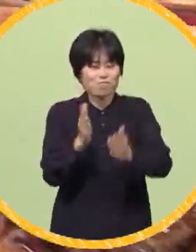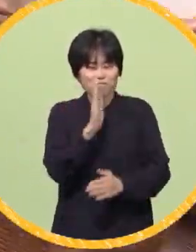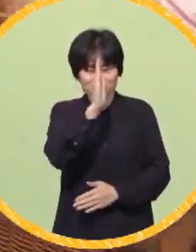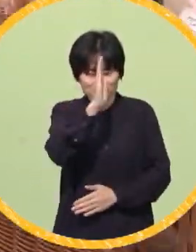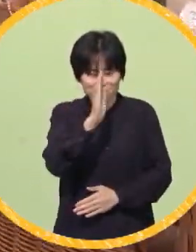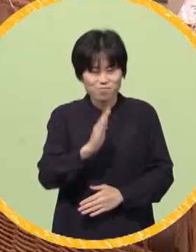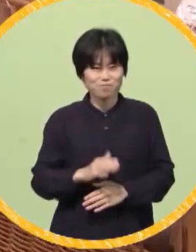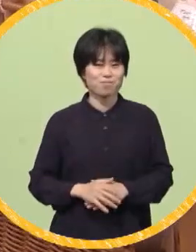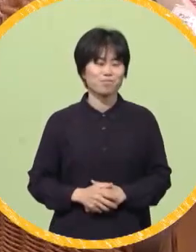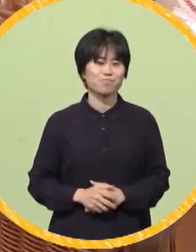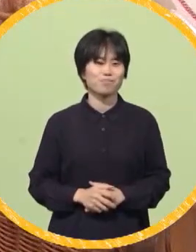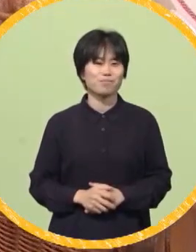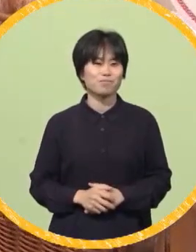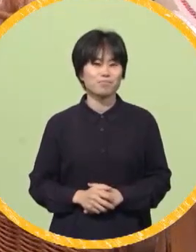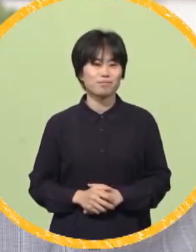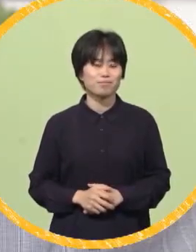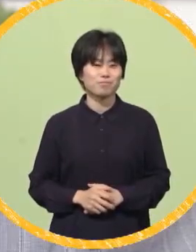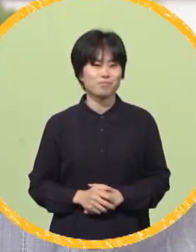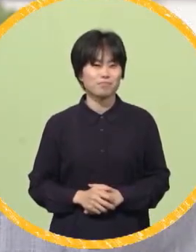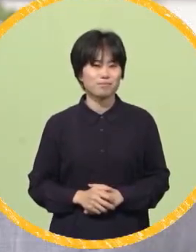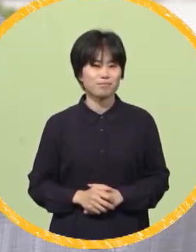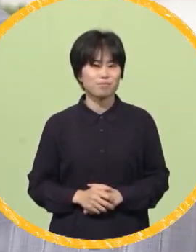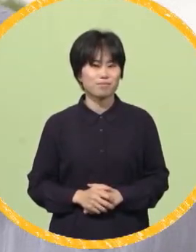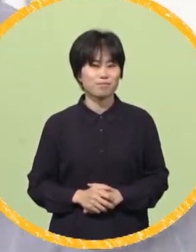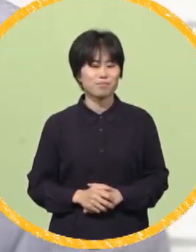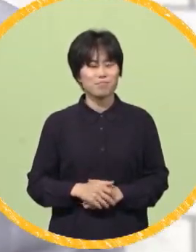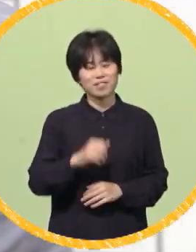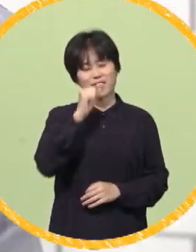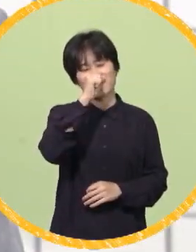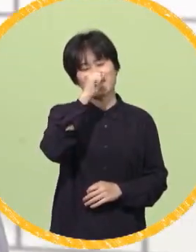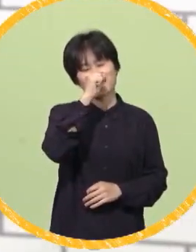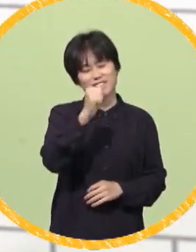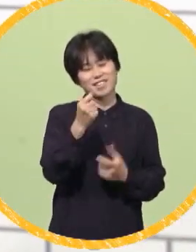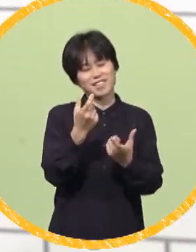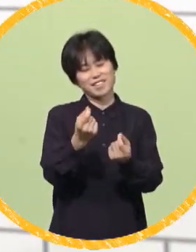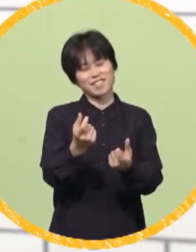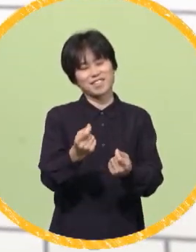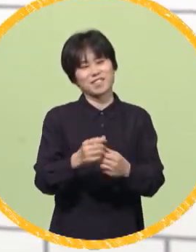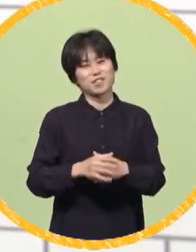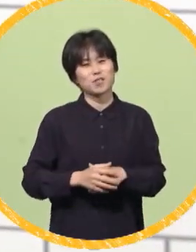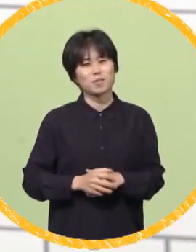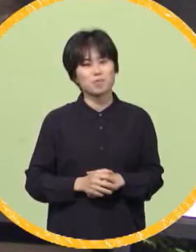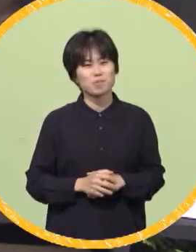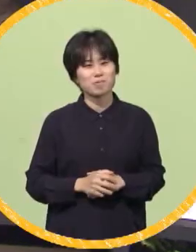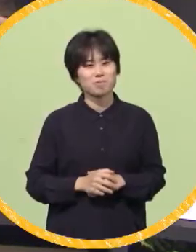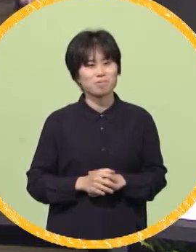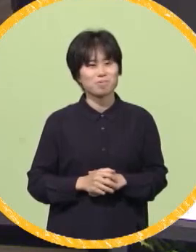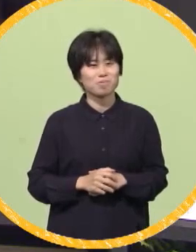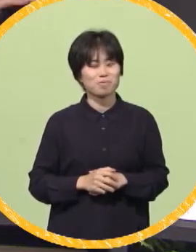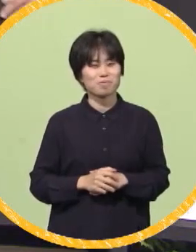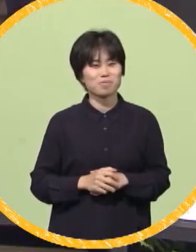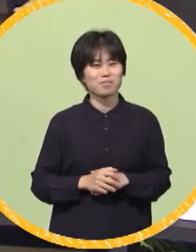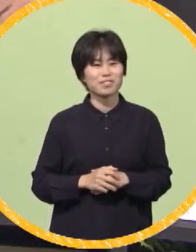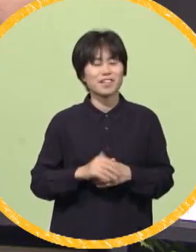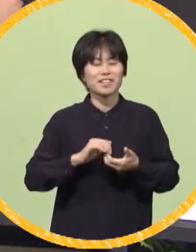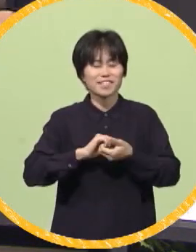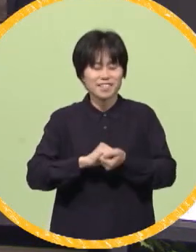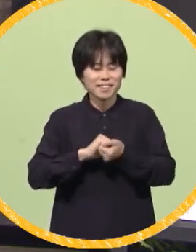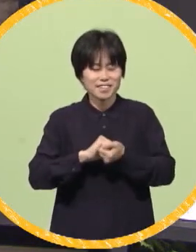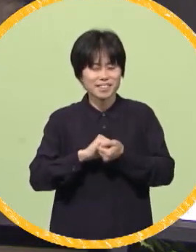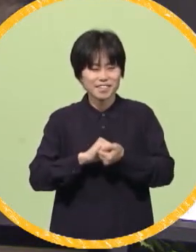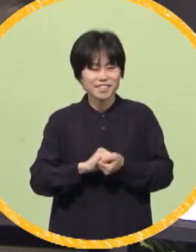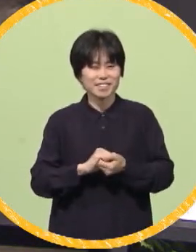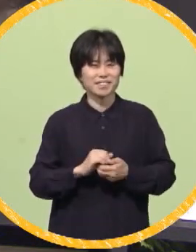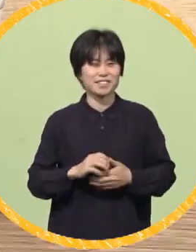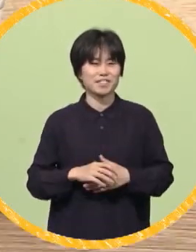ポお願いします。 いや、いい流れですね。 はい、来ました。 食べたいと思ってましたよ、見てて ね。すごい